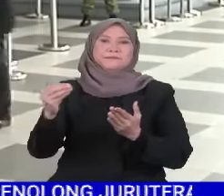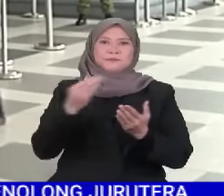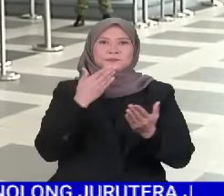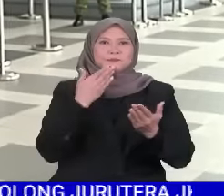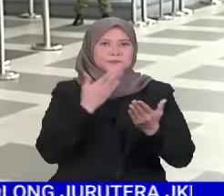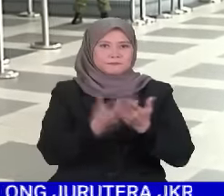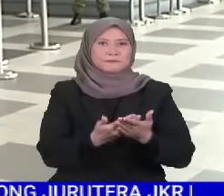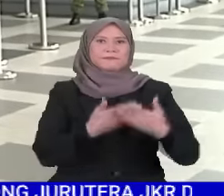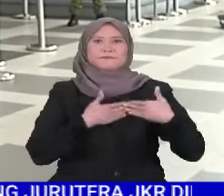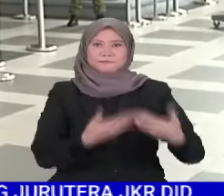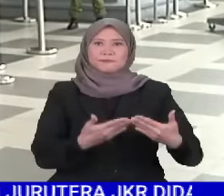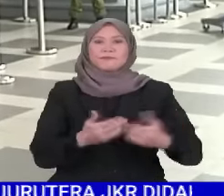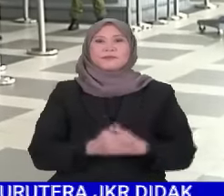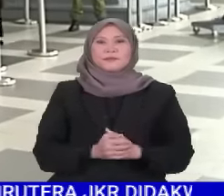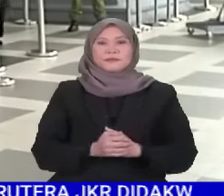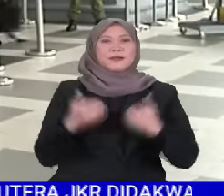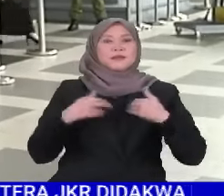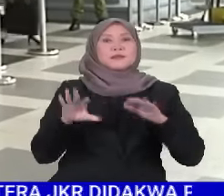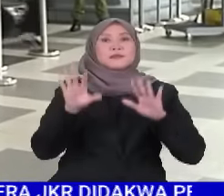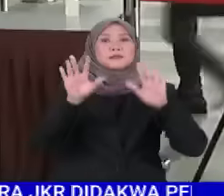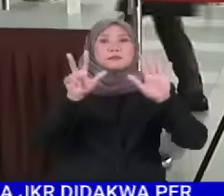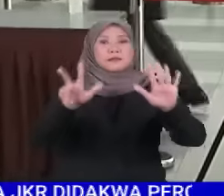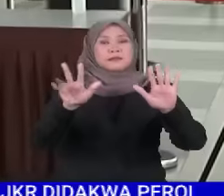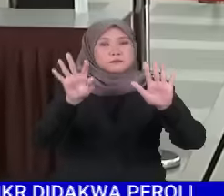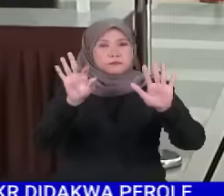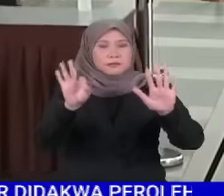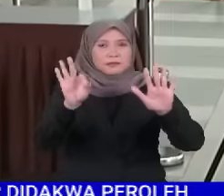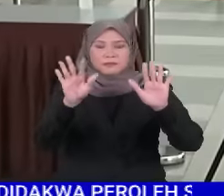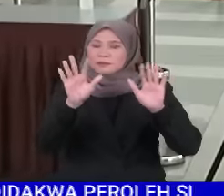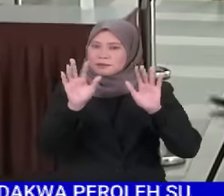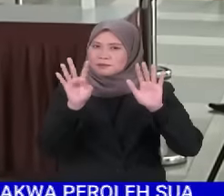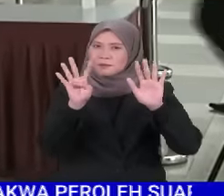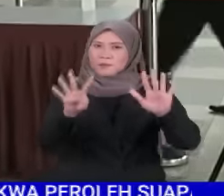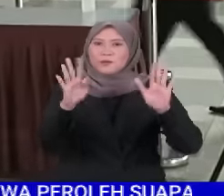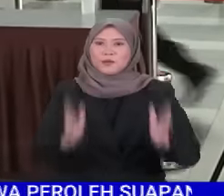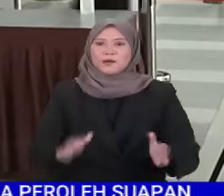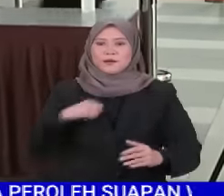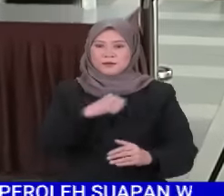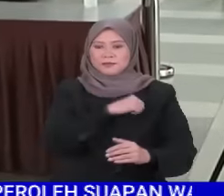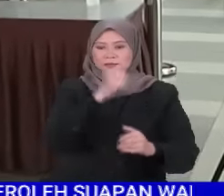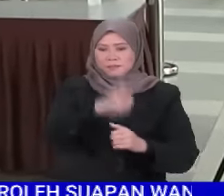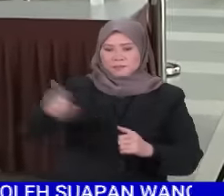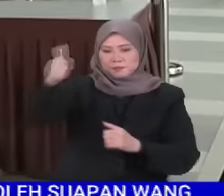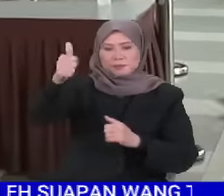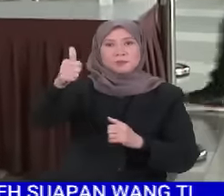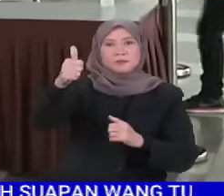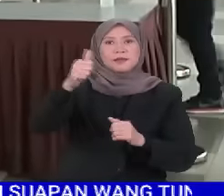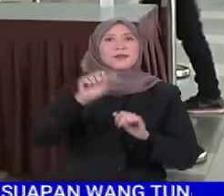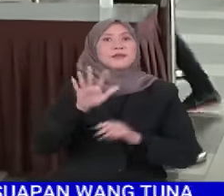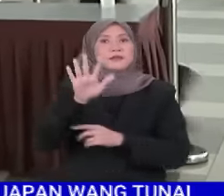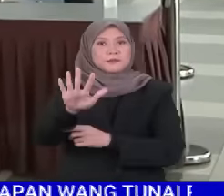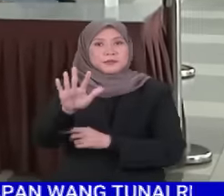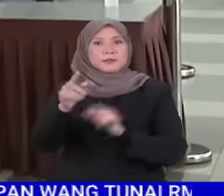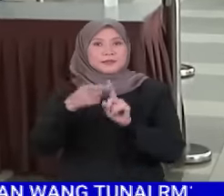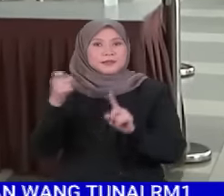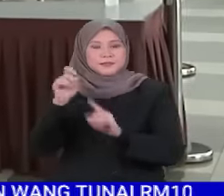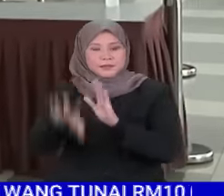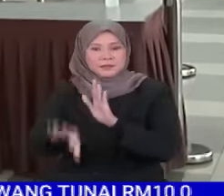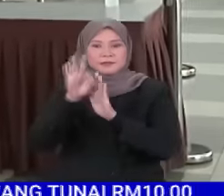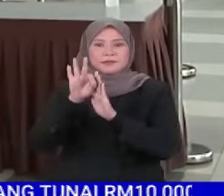di anggota I9 daripada 4 anggota yang sedang memegang perawatan tekanan pada kala 5 lagi merupakan